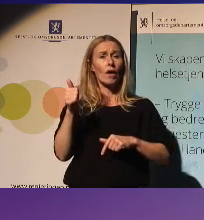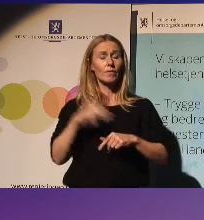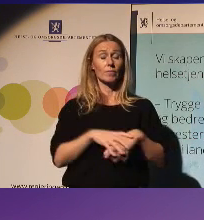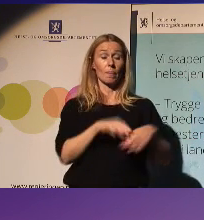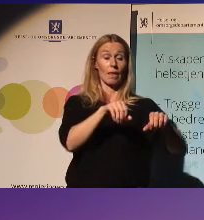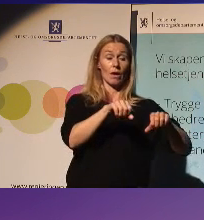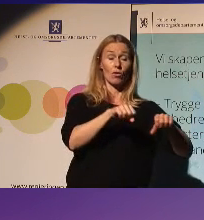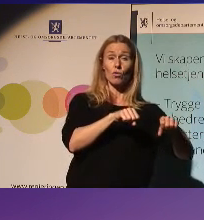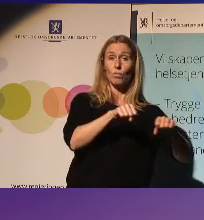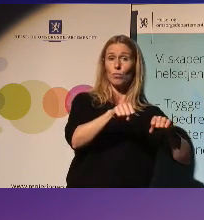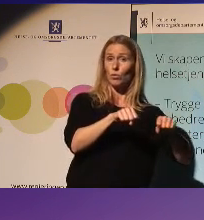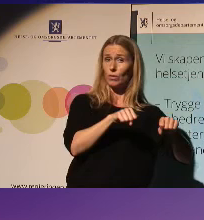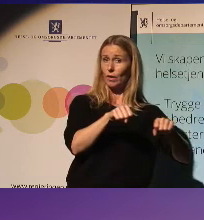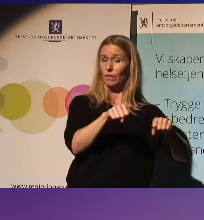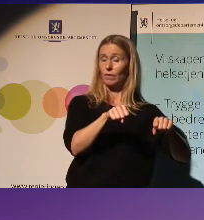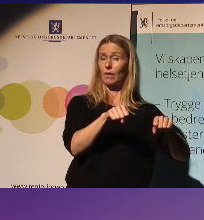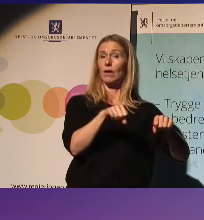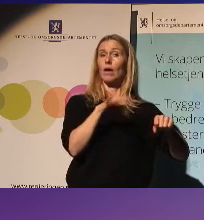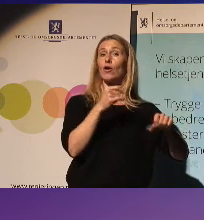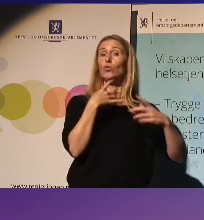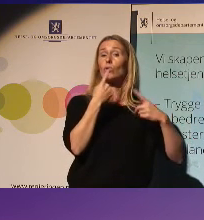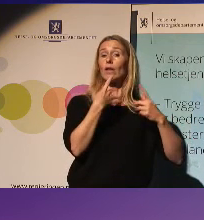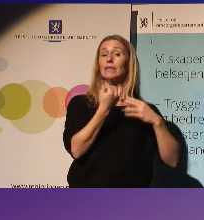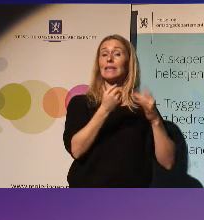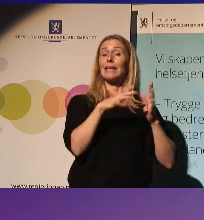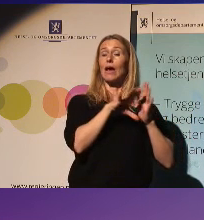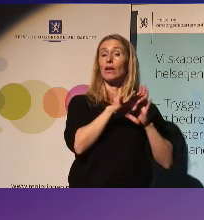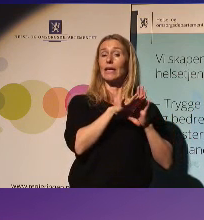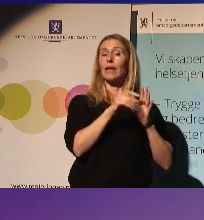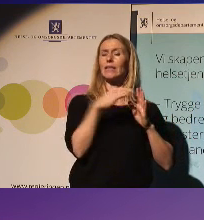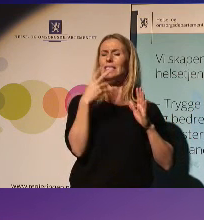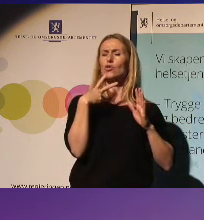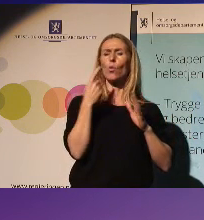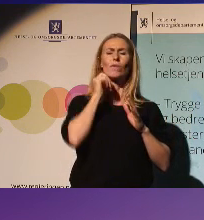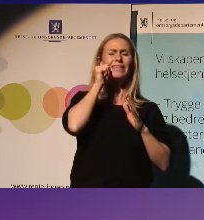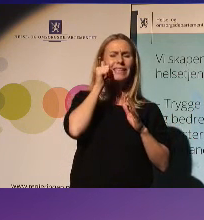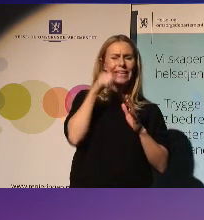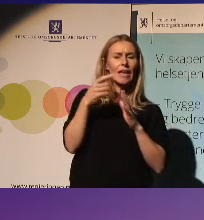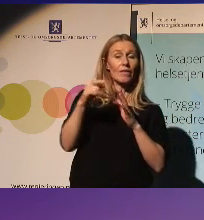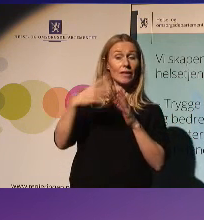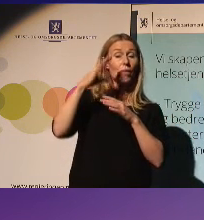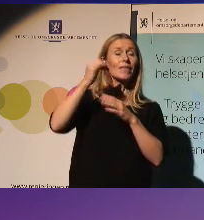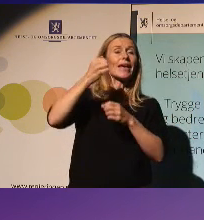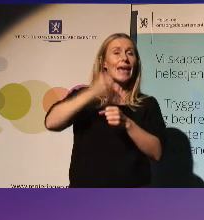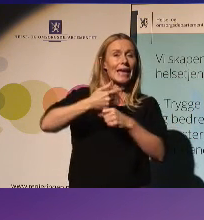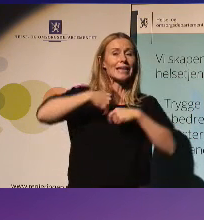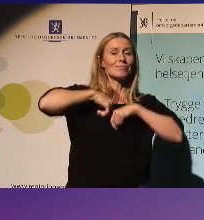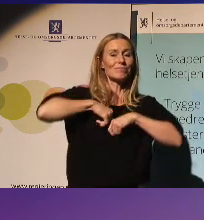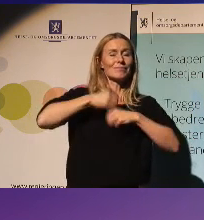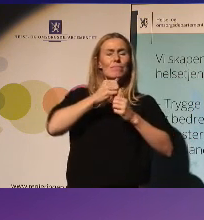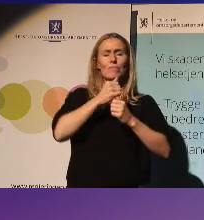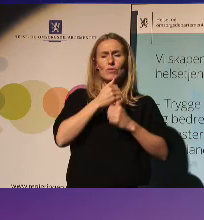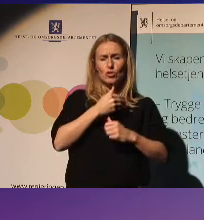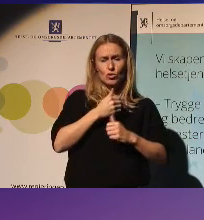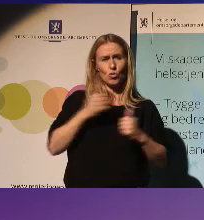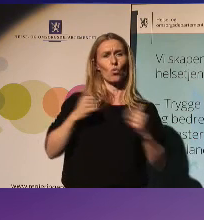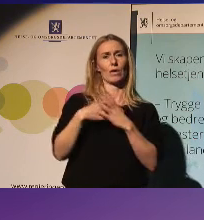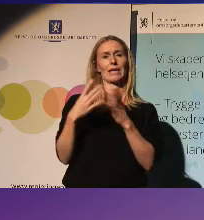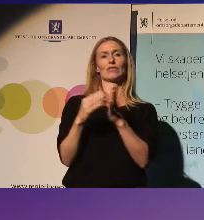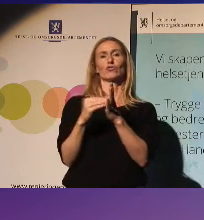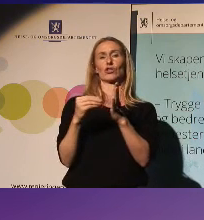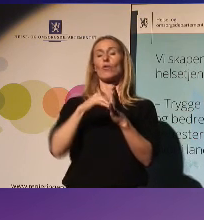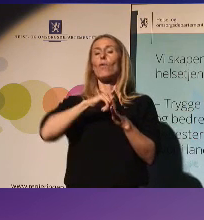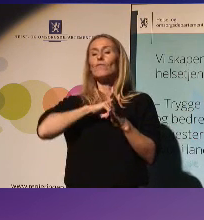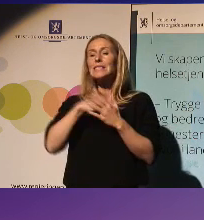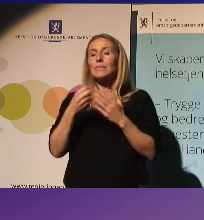Kommunens ergoterapeut uttaler i denne artikkelen at vi så tidlig at dette var en mann som hadde store ressurser, og at han kunne komme skikkelig langt hvis